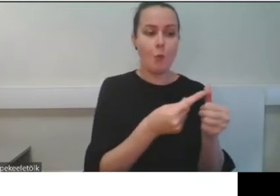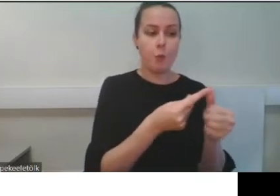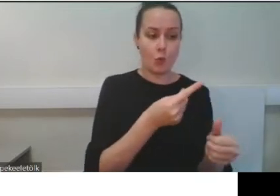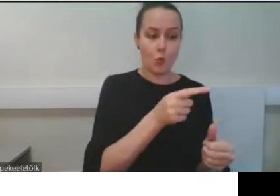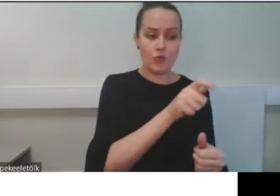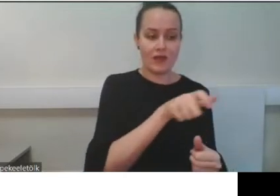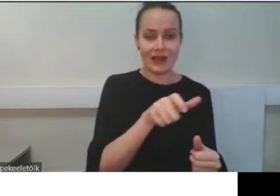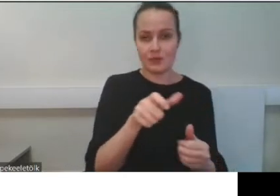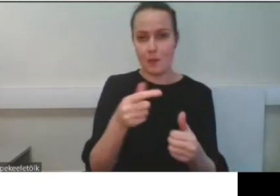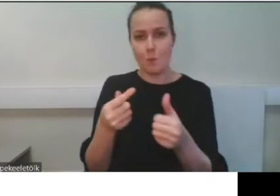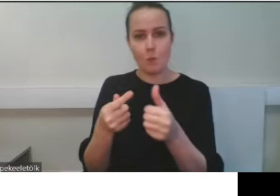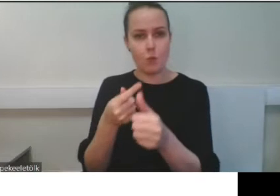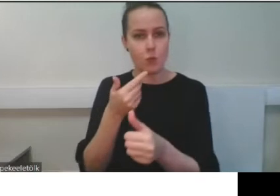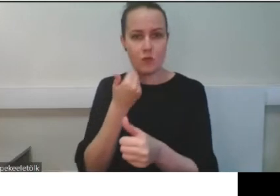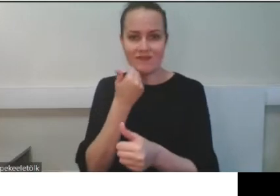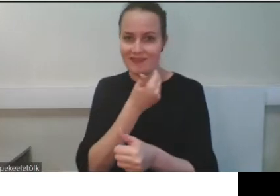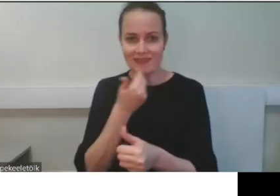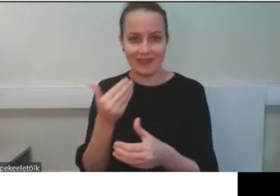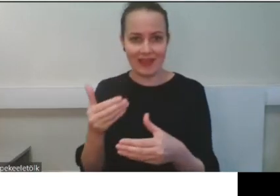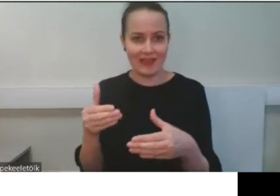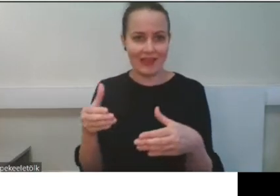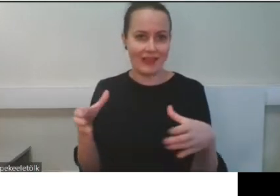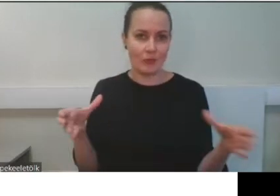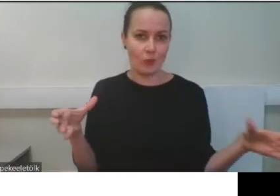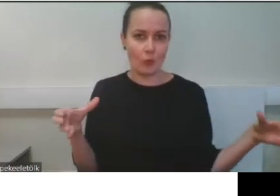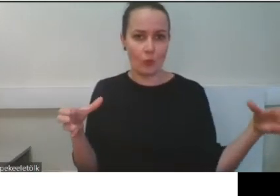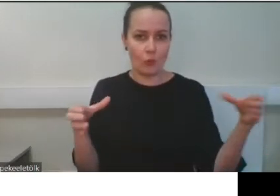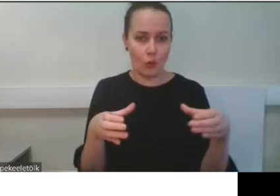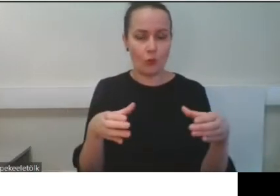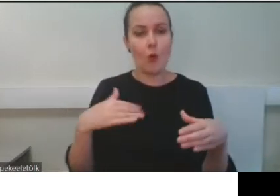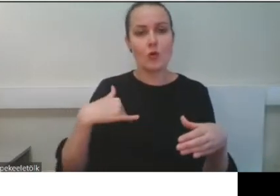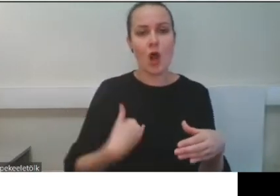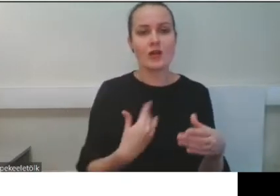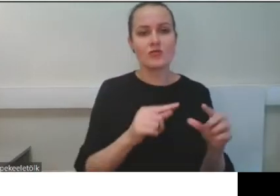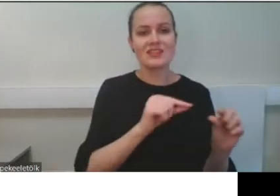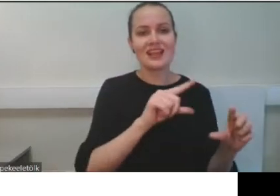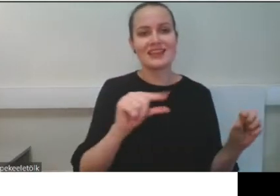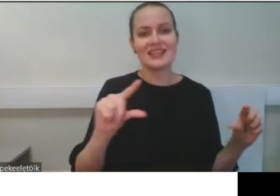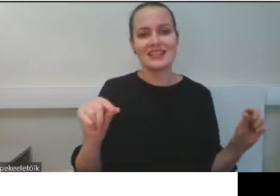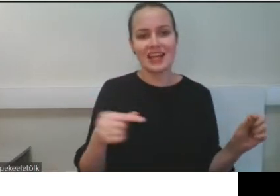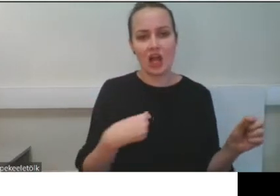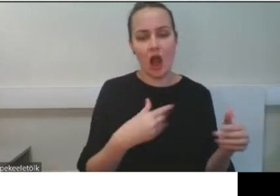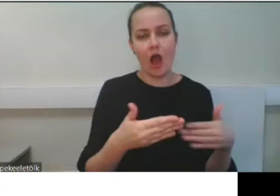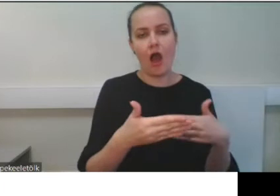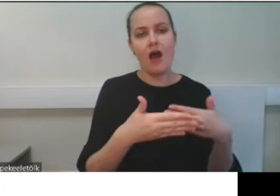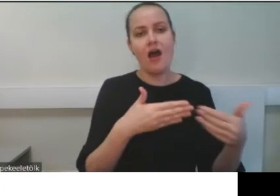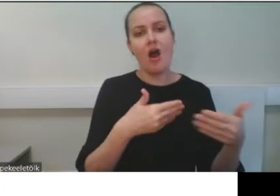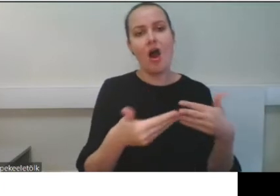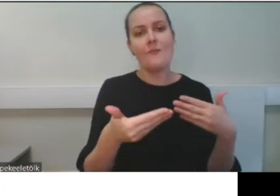Nii, vahepeal vist mikrofon läks kinni kuidagi. Ma loodan, et on kuulda.